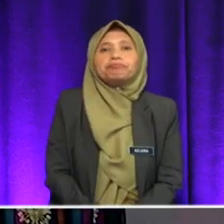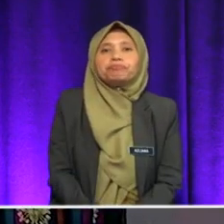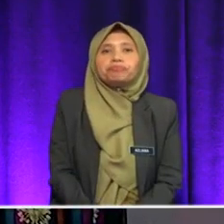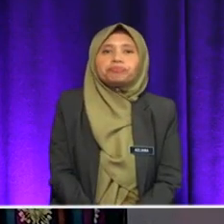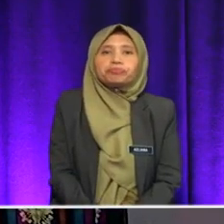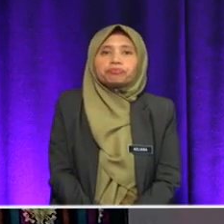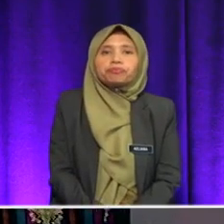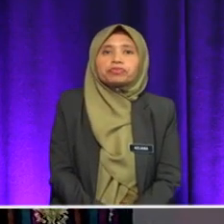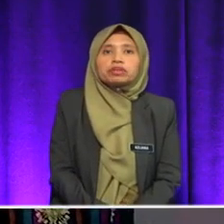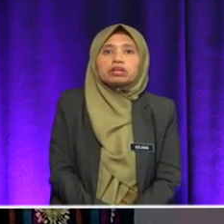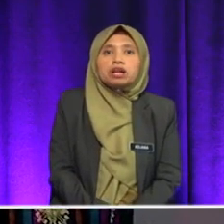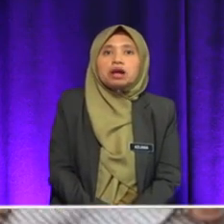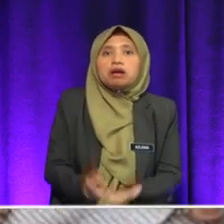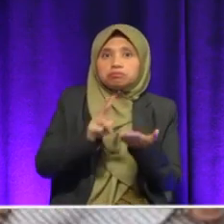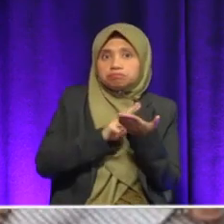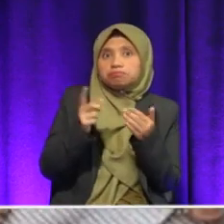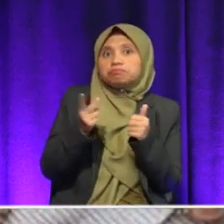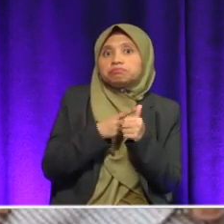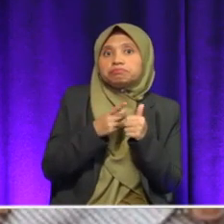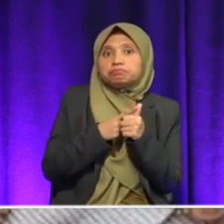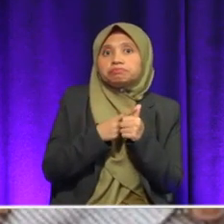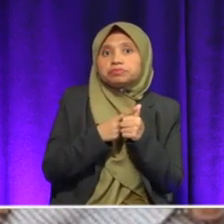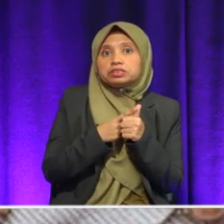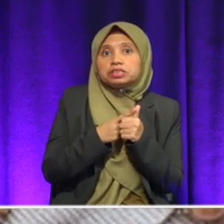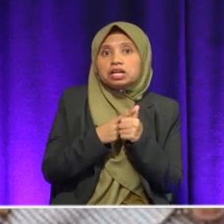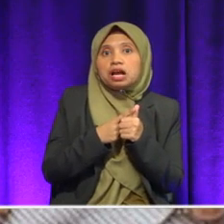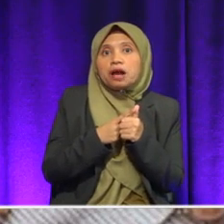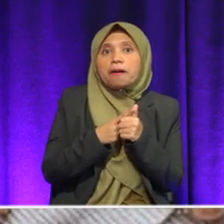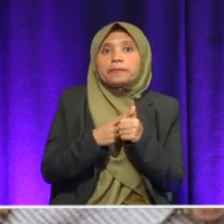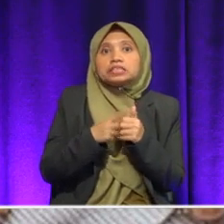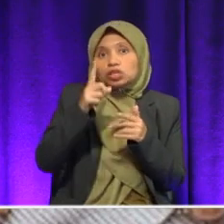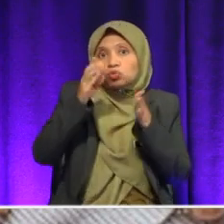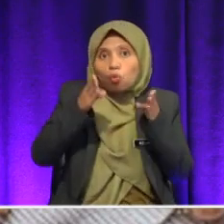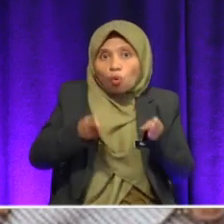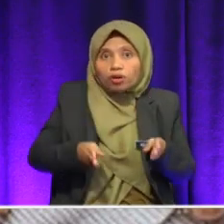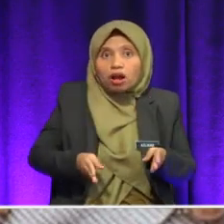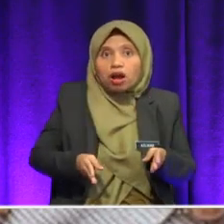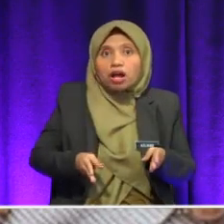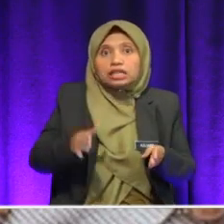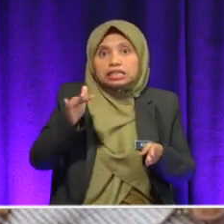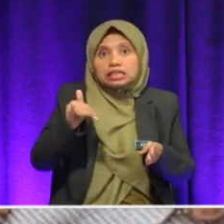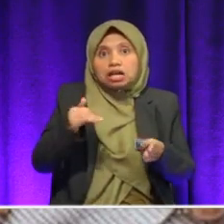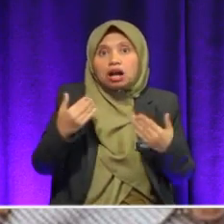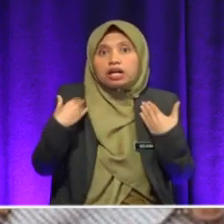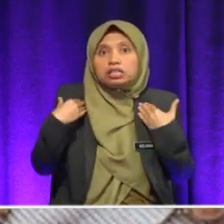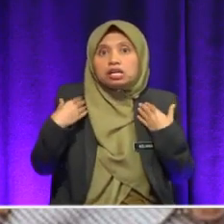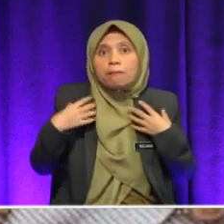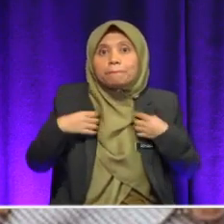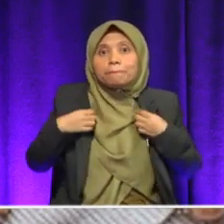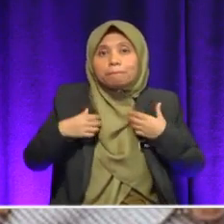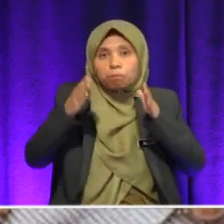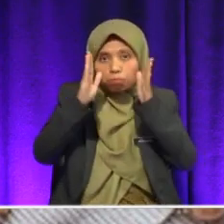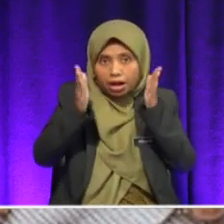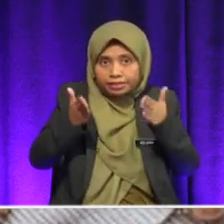Oke saya pastikan soalnya pelanggan yang mempunyai bentuk badan gempa ingin menempah sepasang pakai elegan